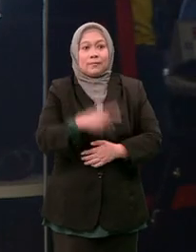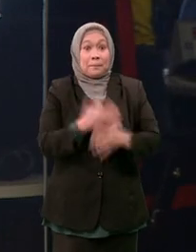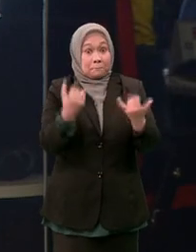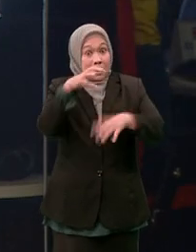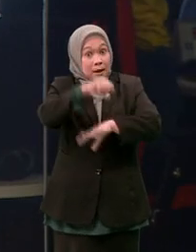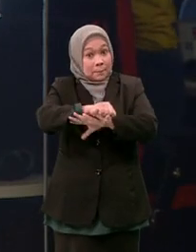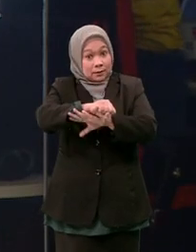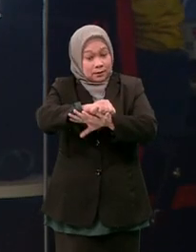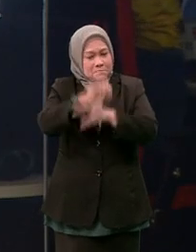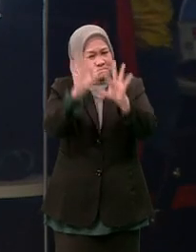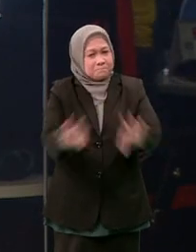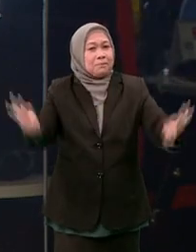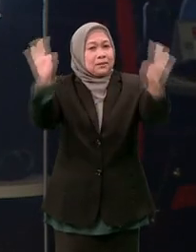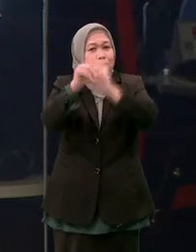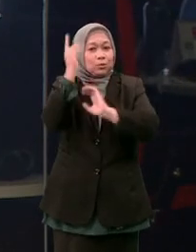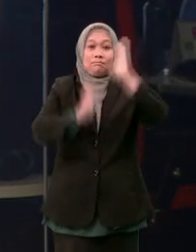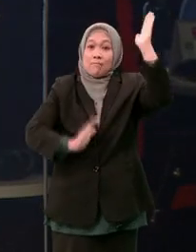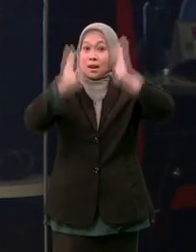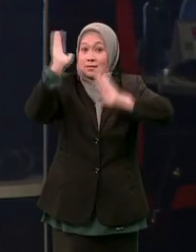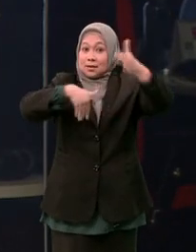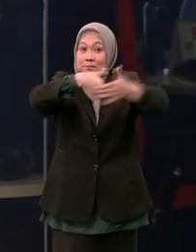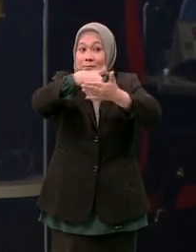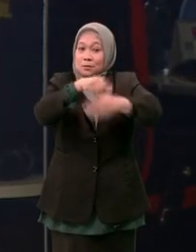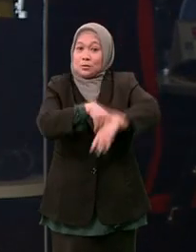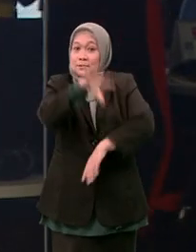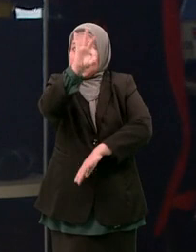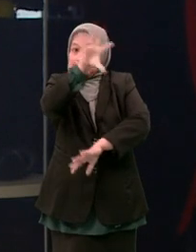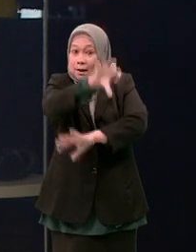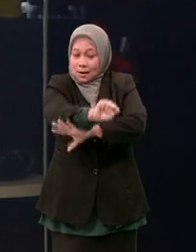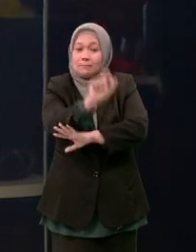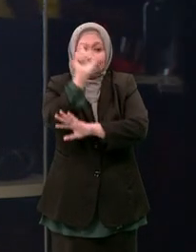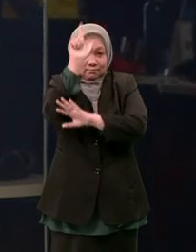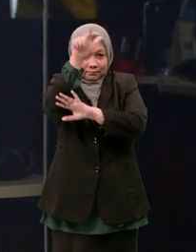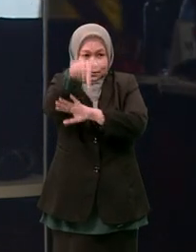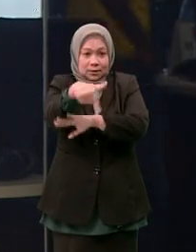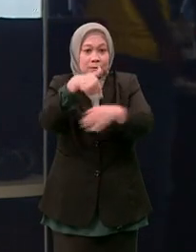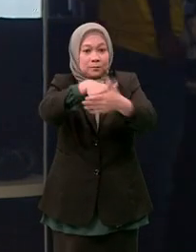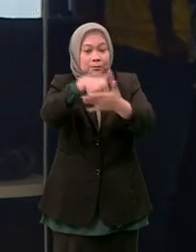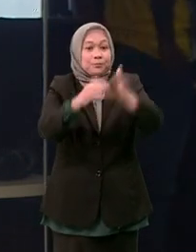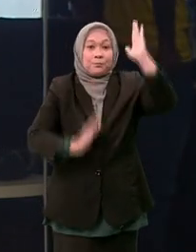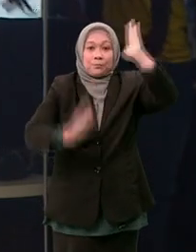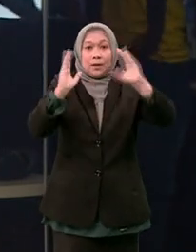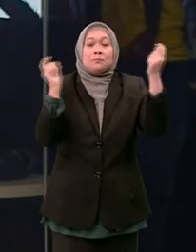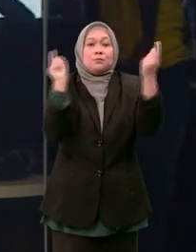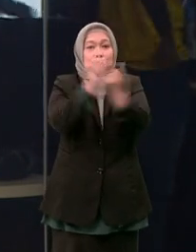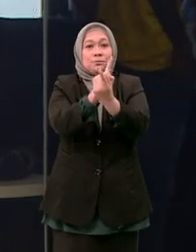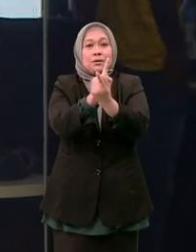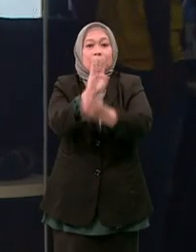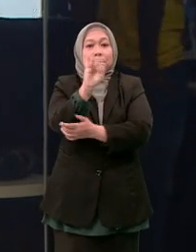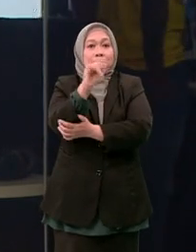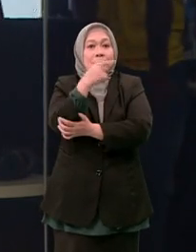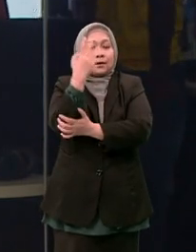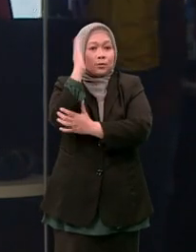Malam ini malam yang penting buat skuad Harimau Malaya. Jam 9 malam nanti pasukan bola sepak kebangsaan bertemu dengan Bahrain dalam